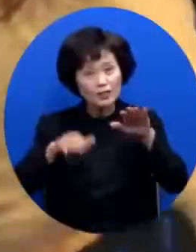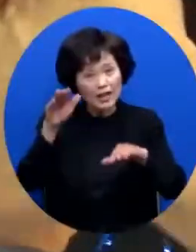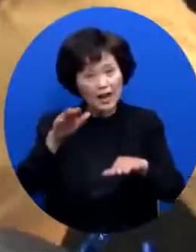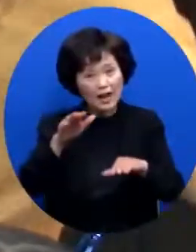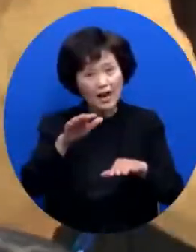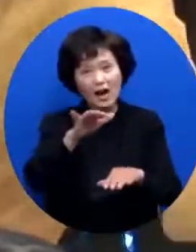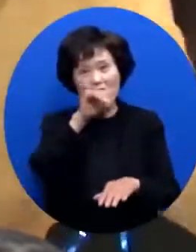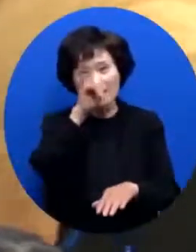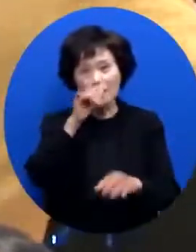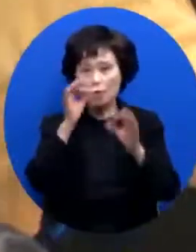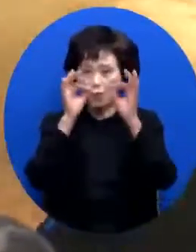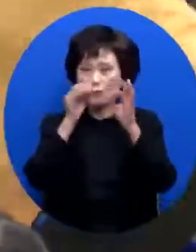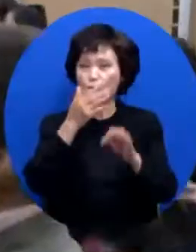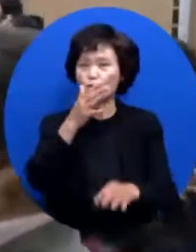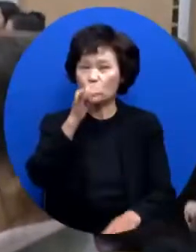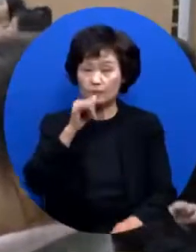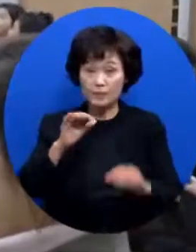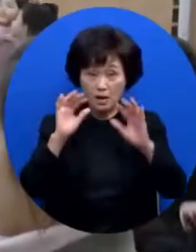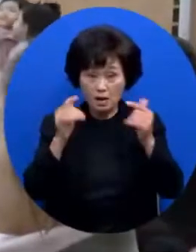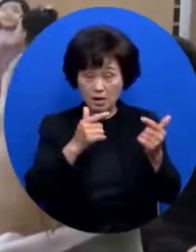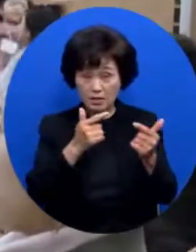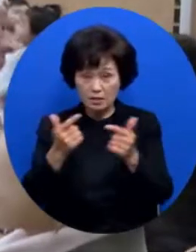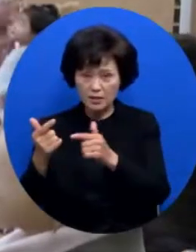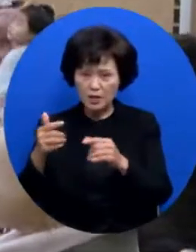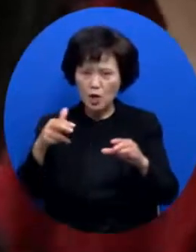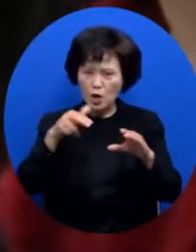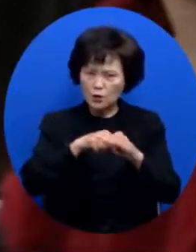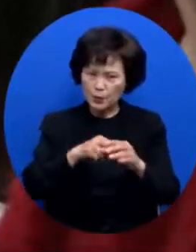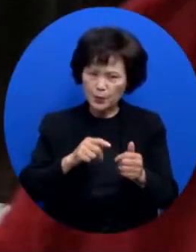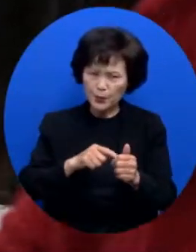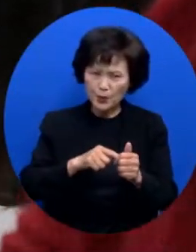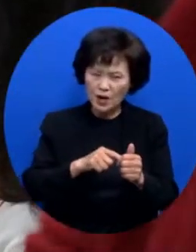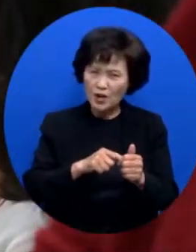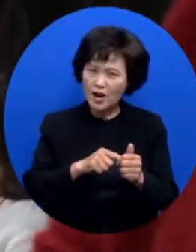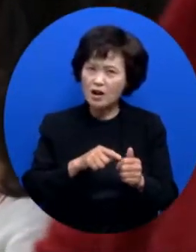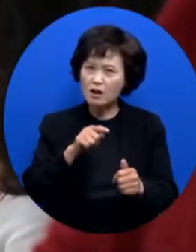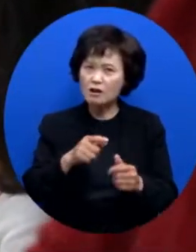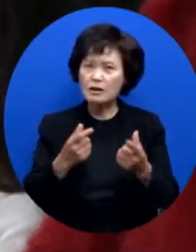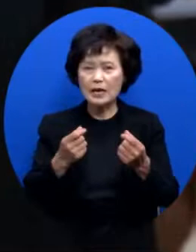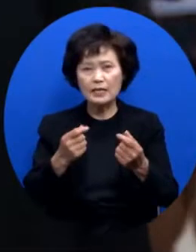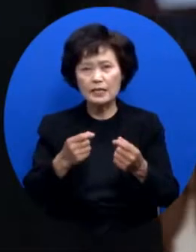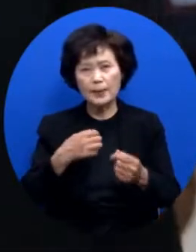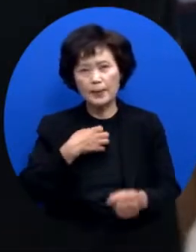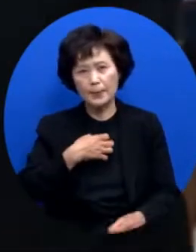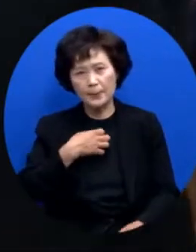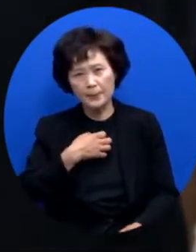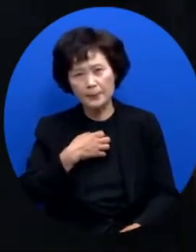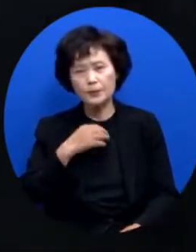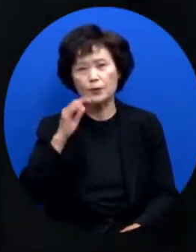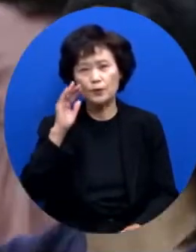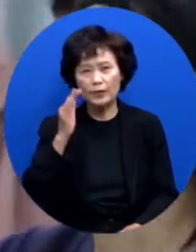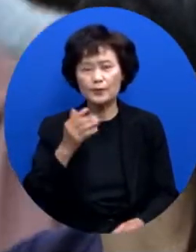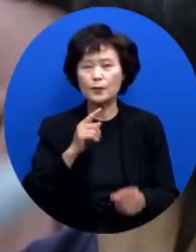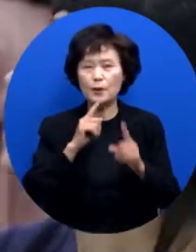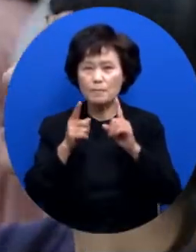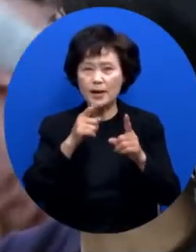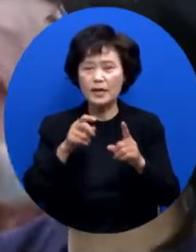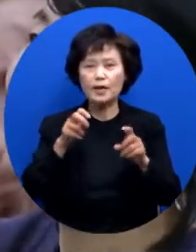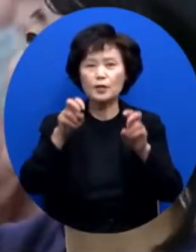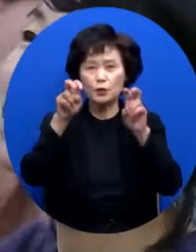볼 수 있는 가운데 아이들에게 종교를 강요할 것 같아 우려된다는 응답이 비개신교인